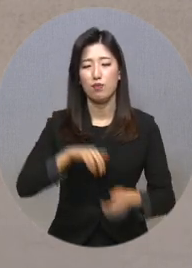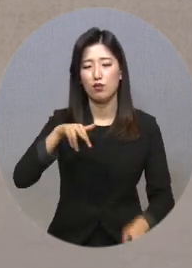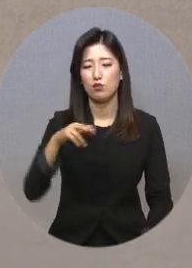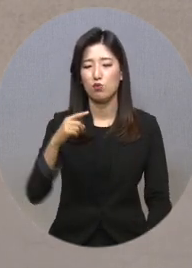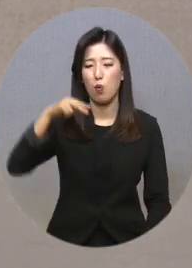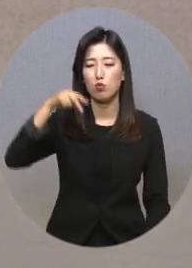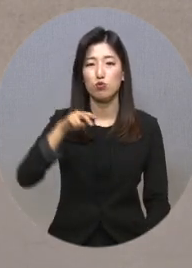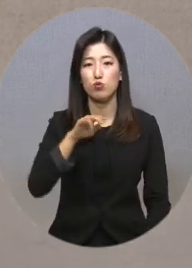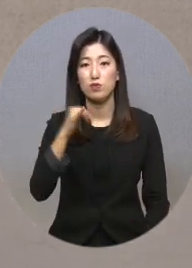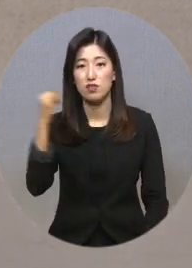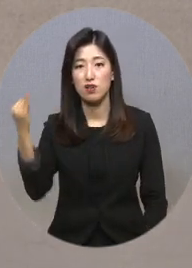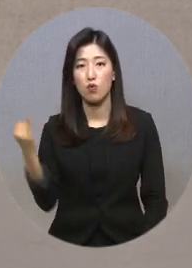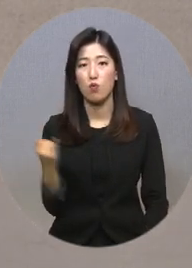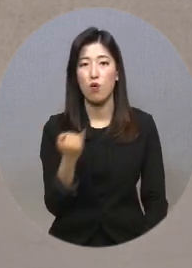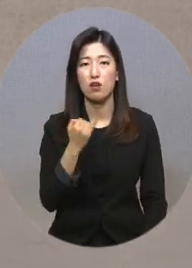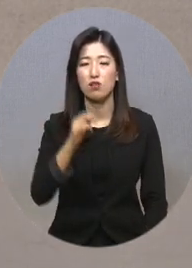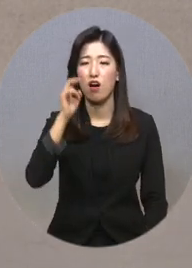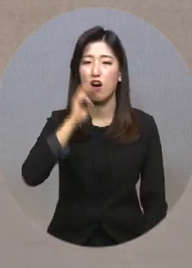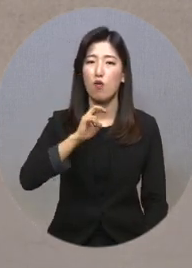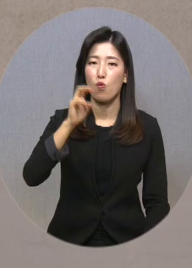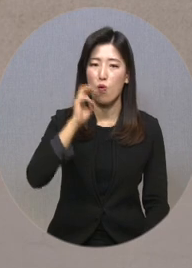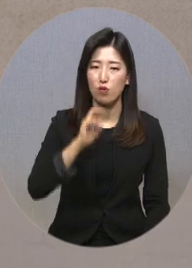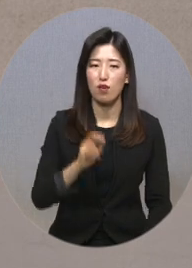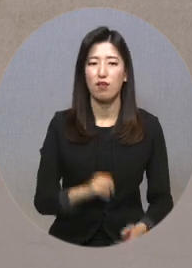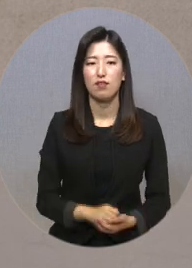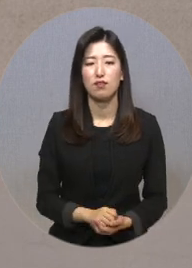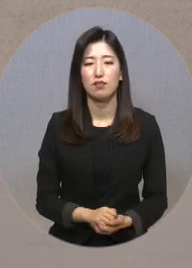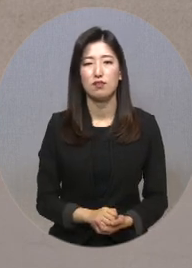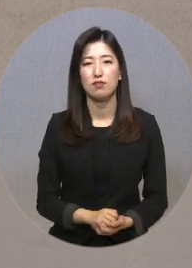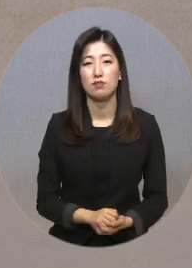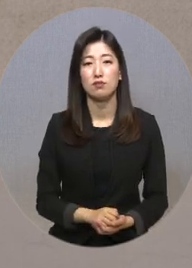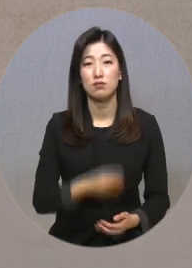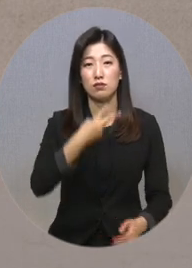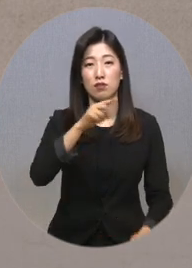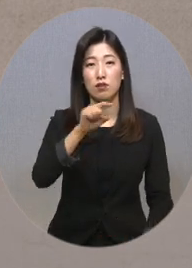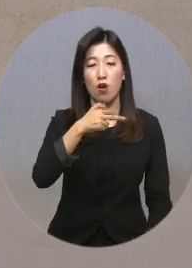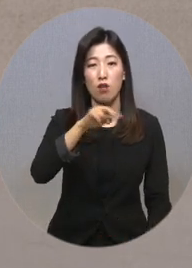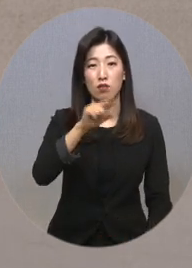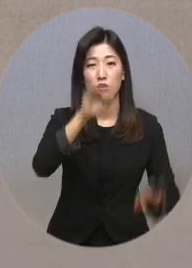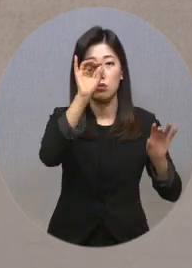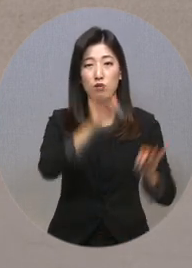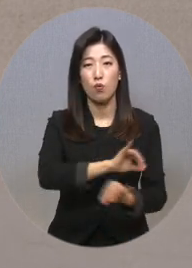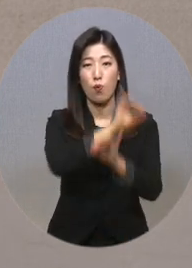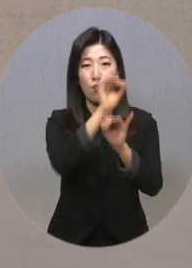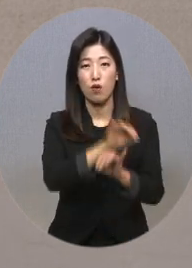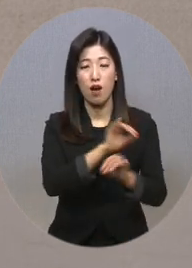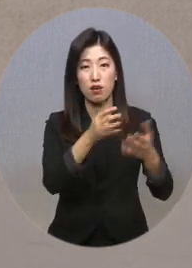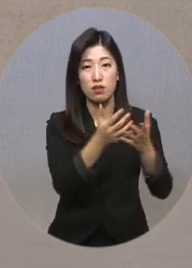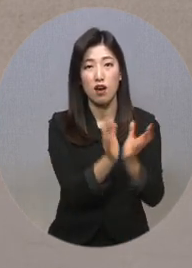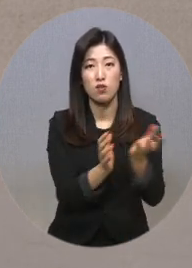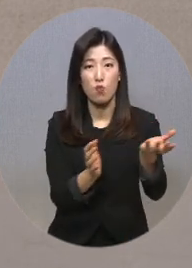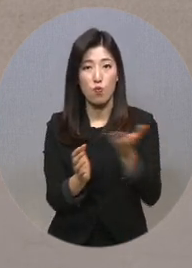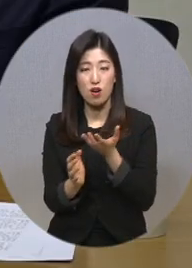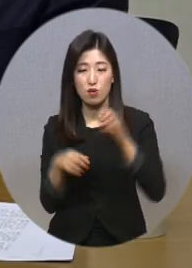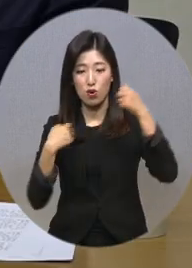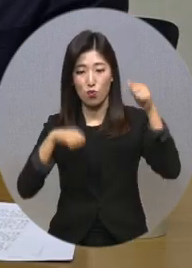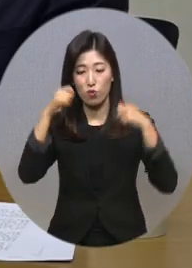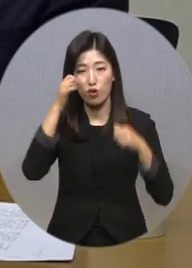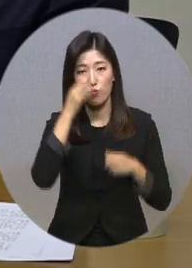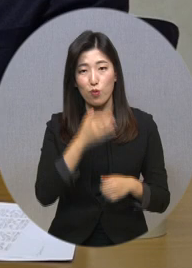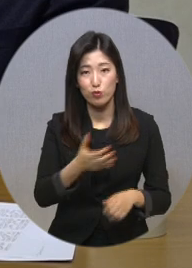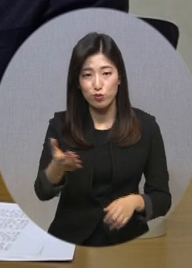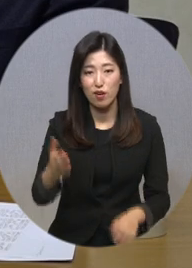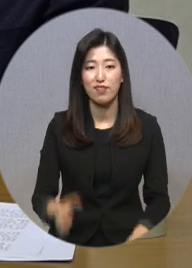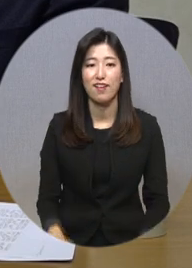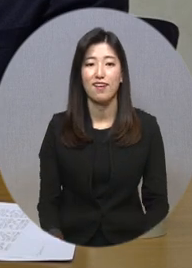조수미급의 공연이나 런던 교향악단 같은 세계적인 관현악단이 공연을 하거나